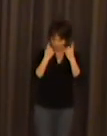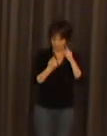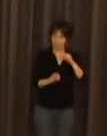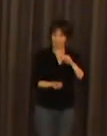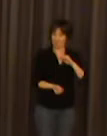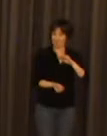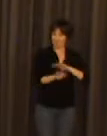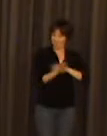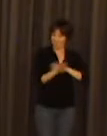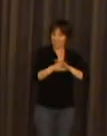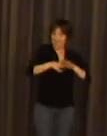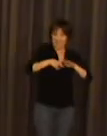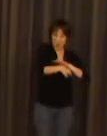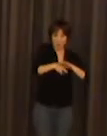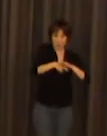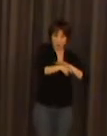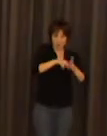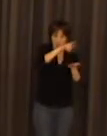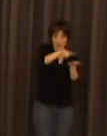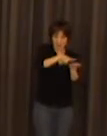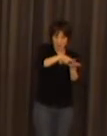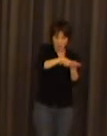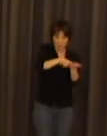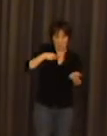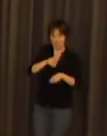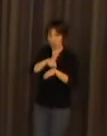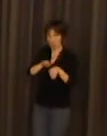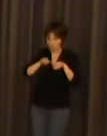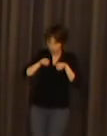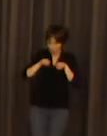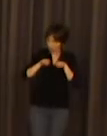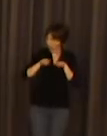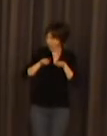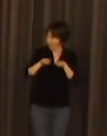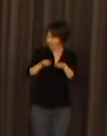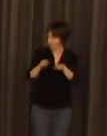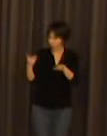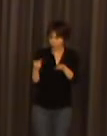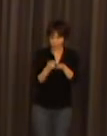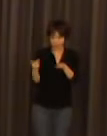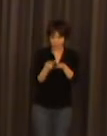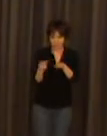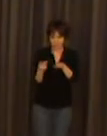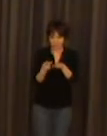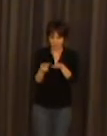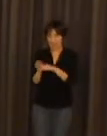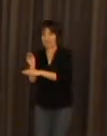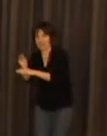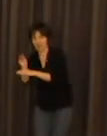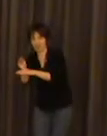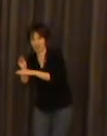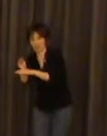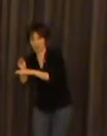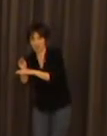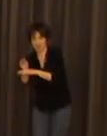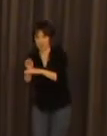llengua normativitzada sobre la marxa, sobre la marxa del seu propi ensenyament. És un